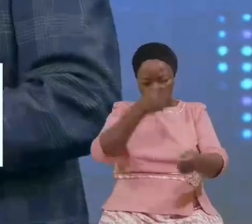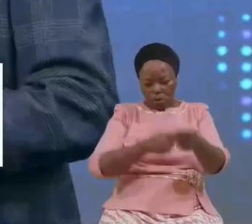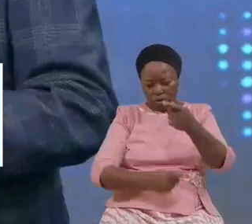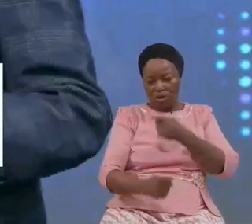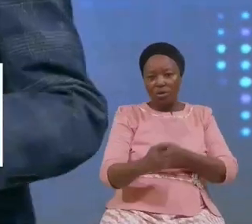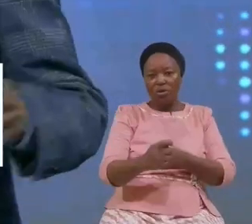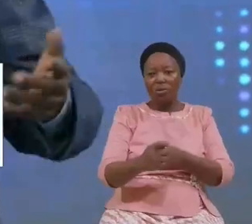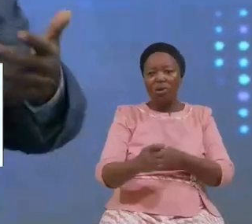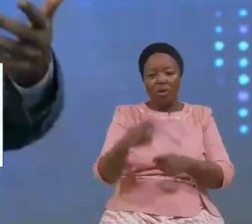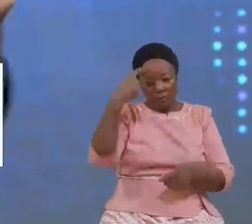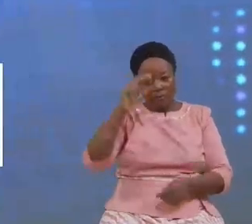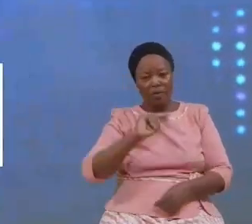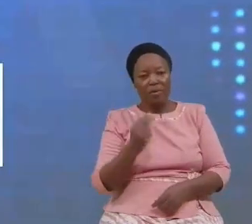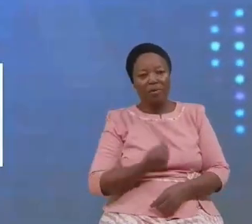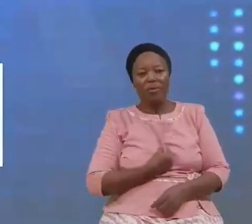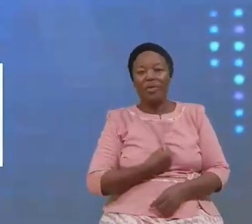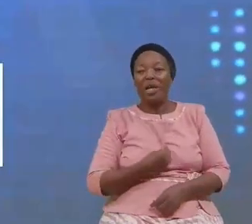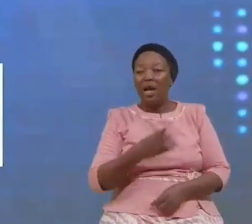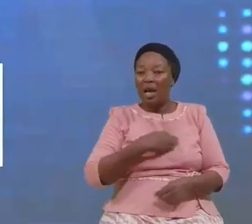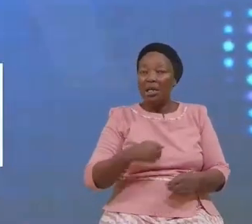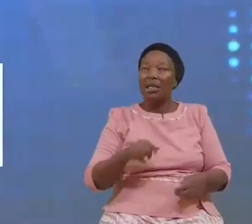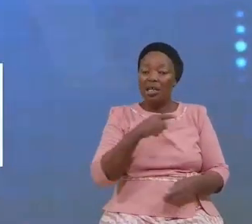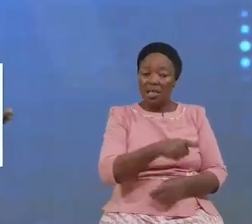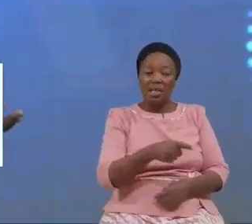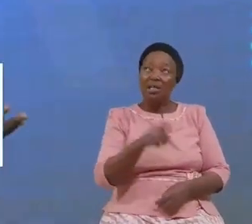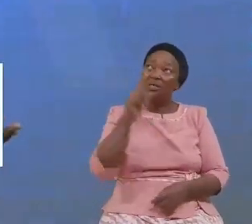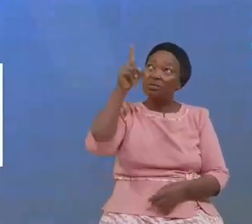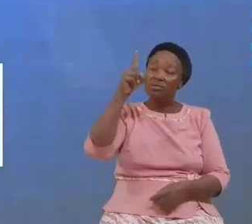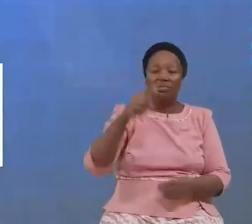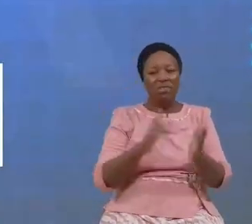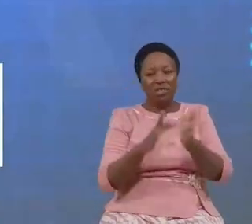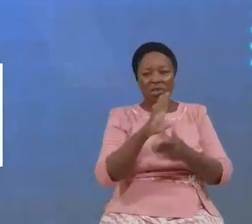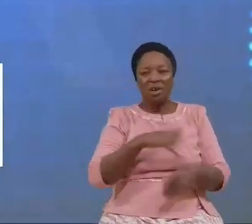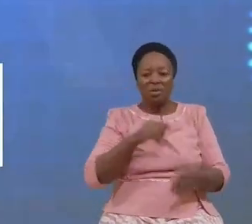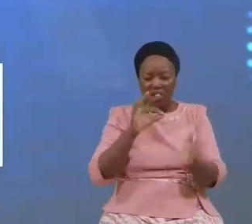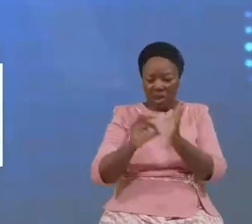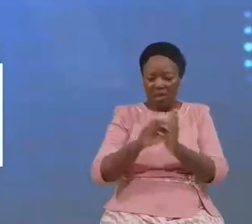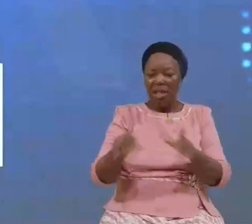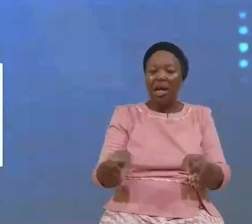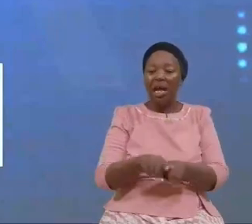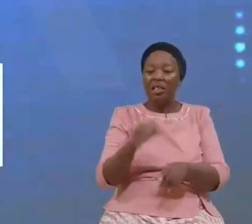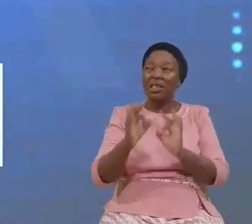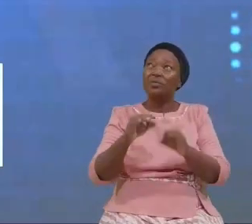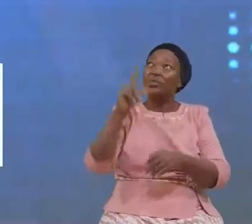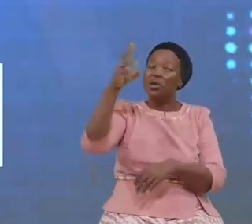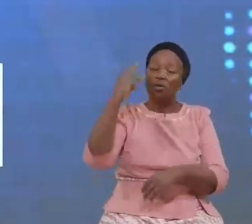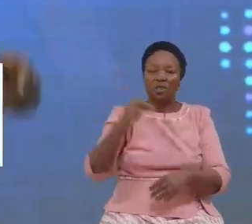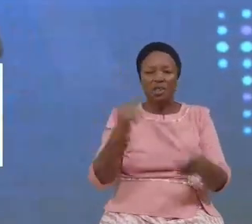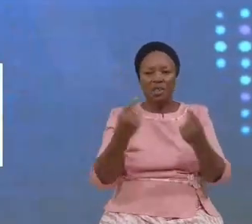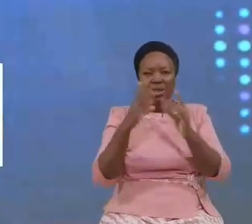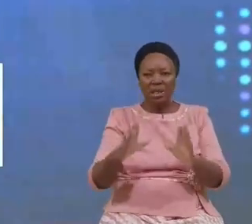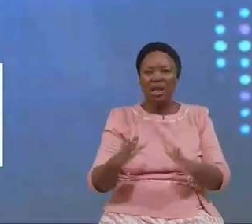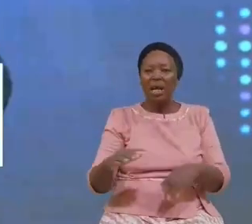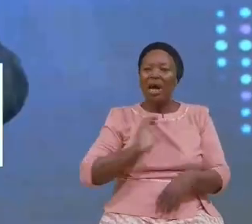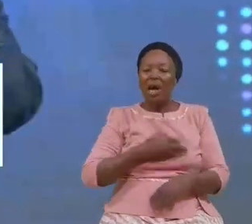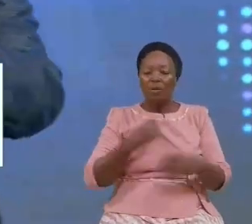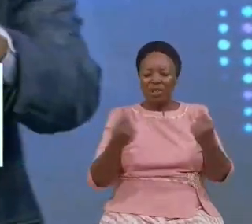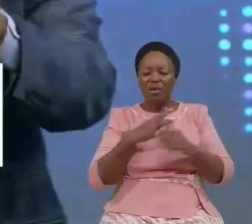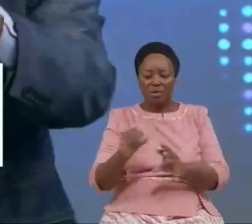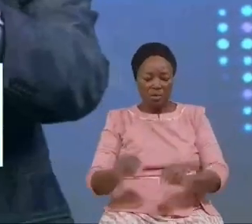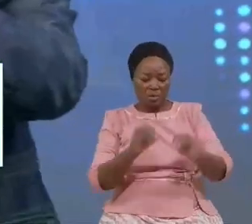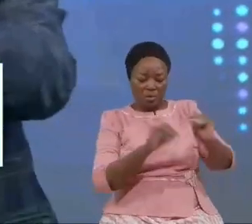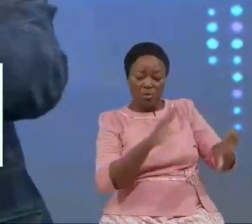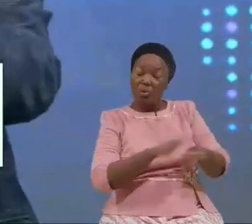faire la substitution pour nous il fut mis au nom de malfaite nos péchés ont été donc